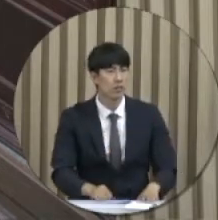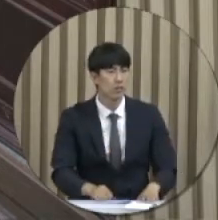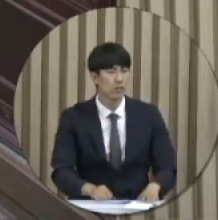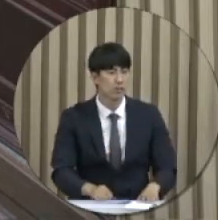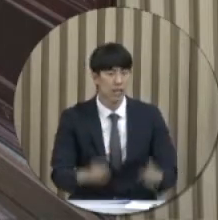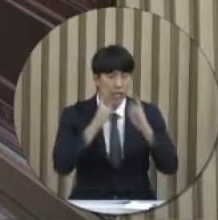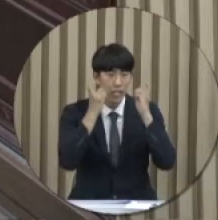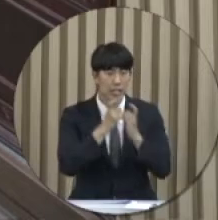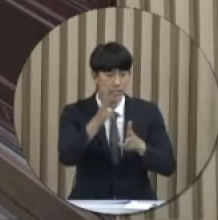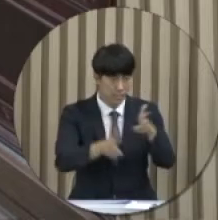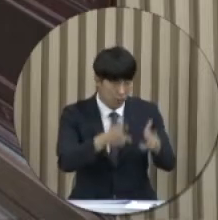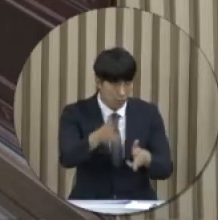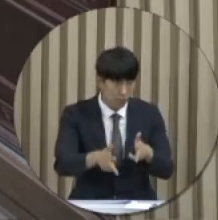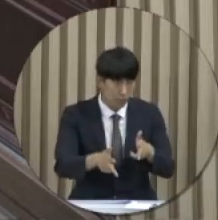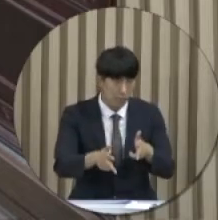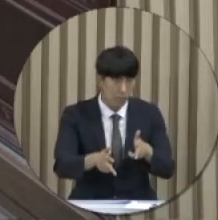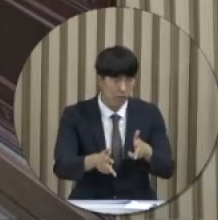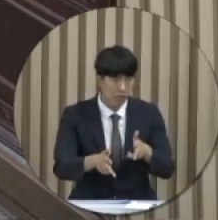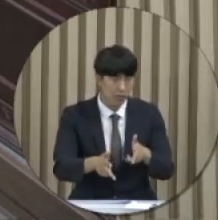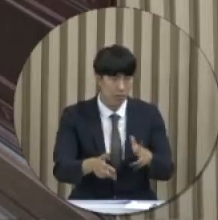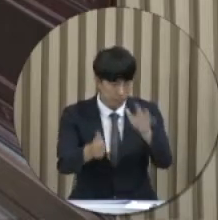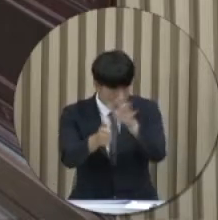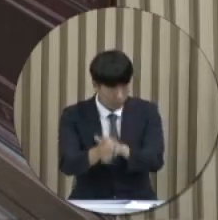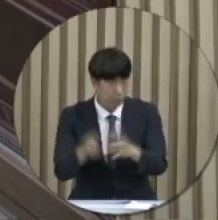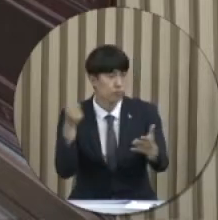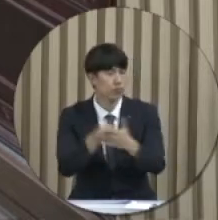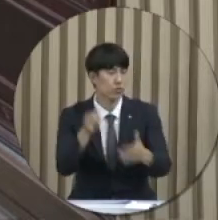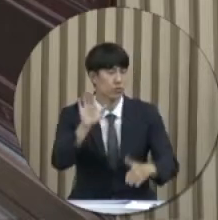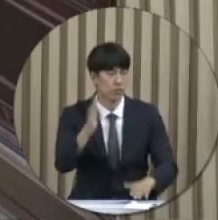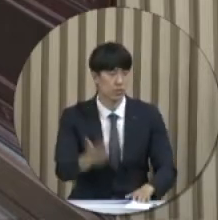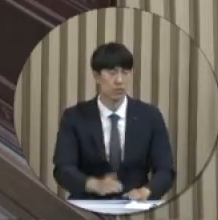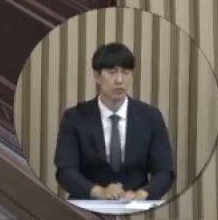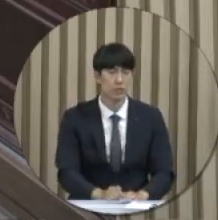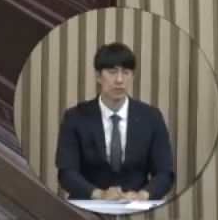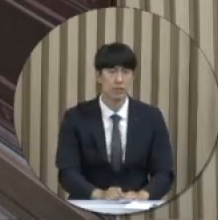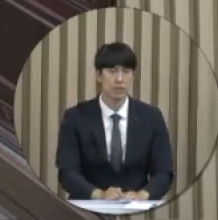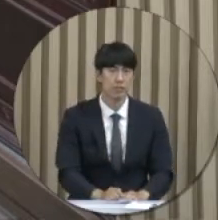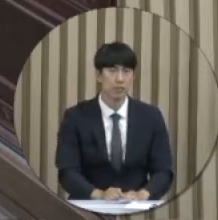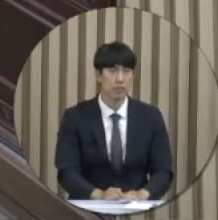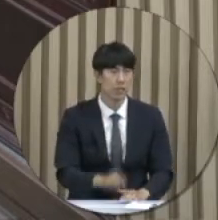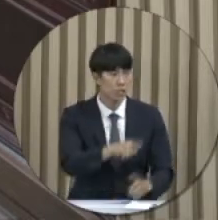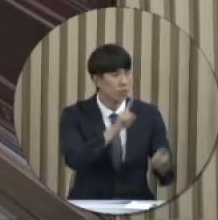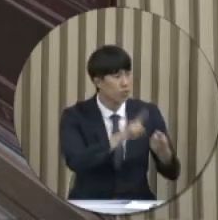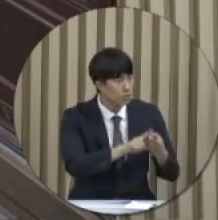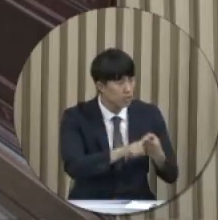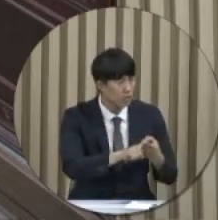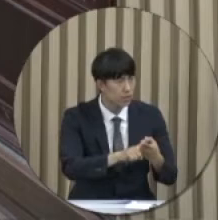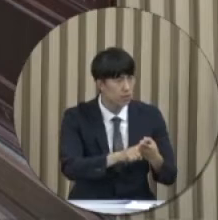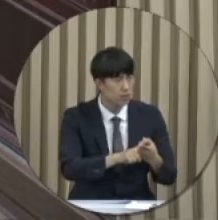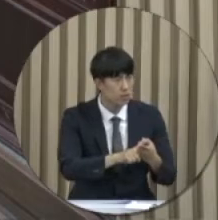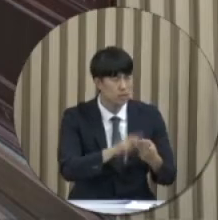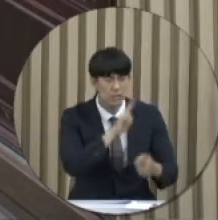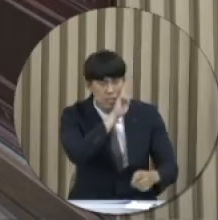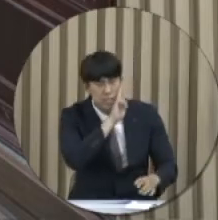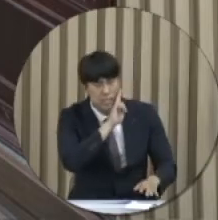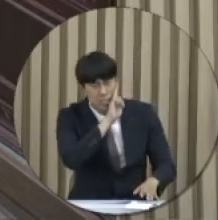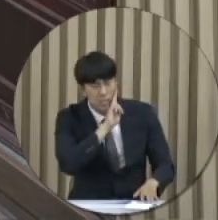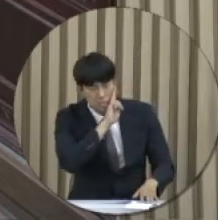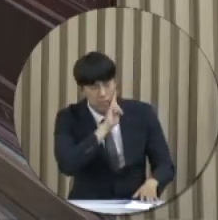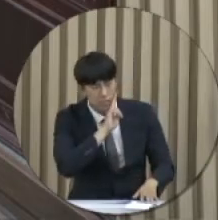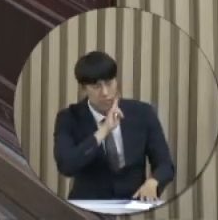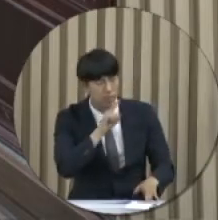사업 환지 방식으로 결정이 됐습니다. 이거에 대한 의구심을 우리